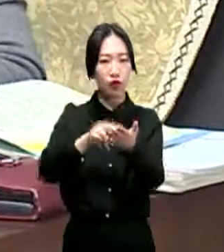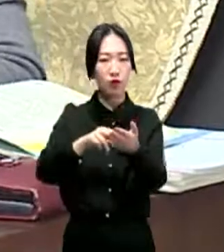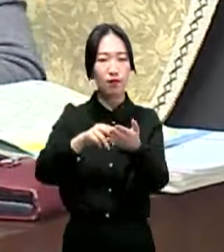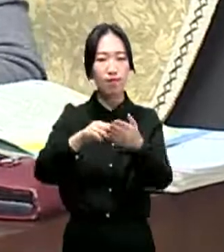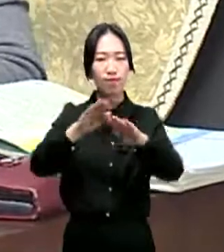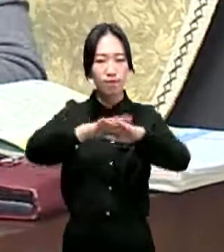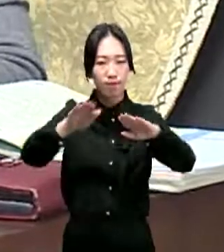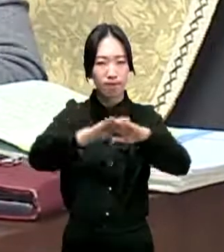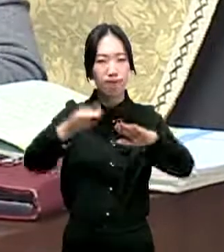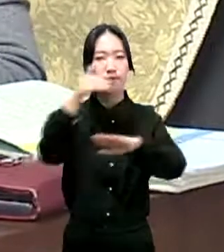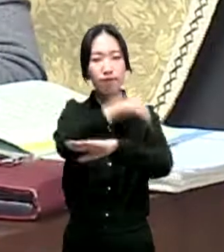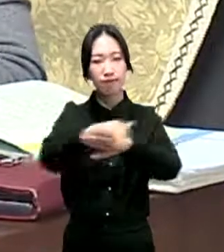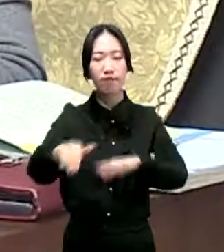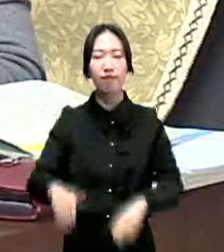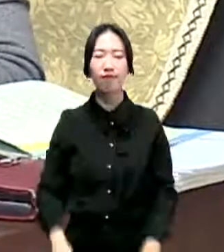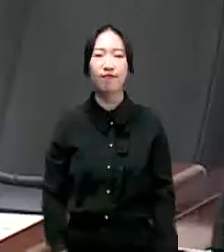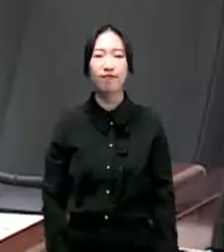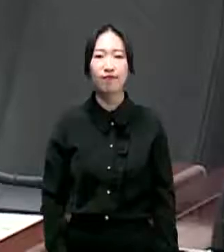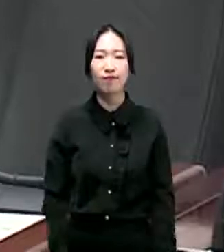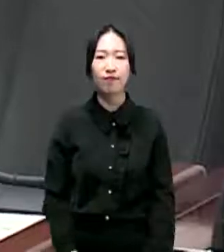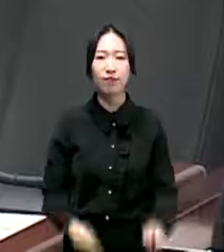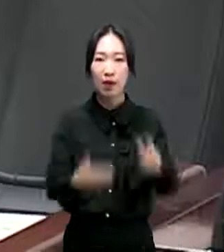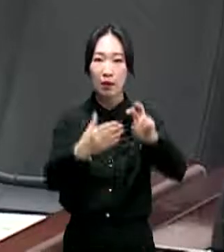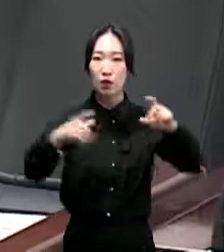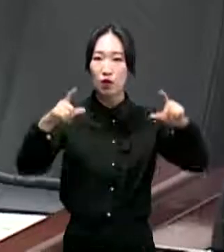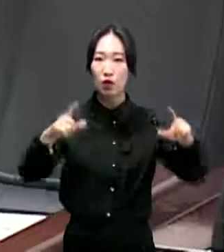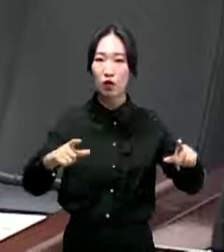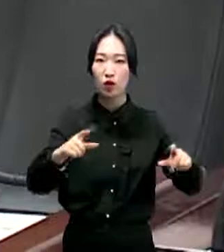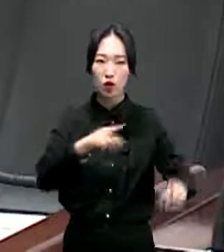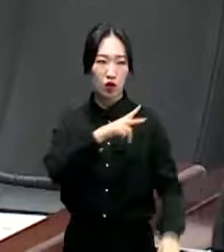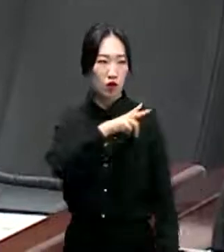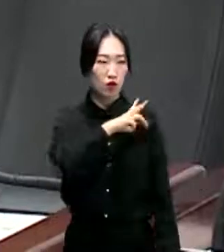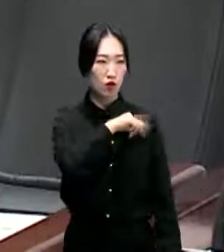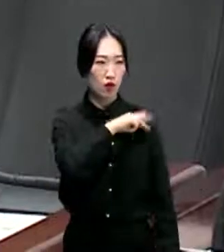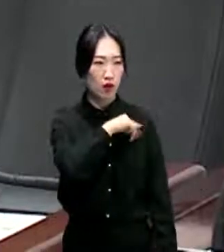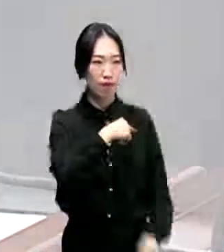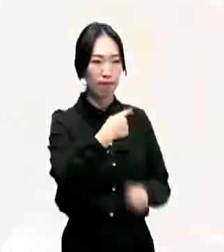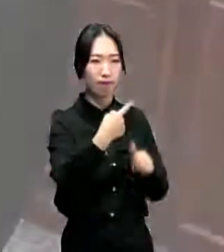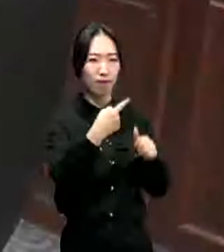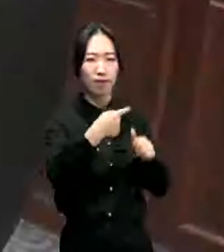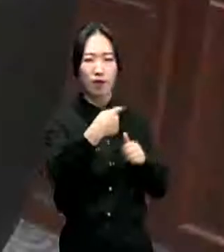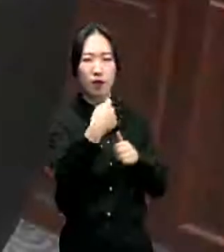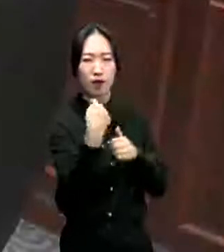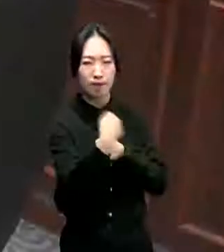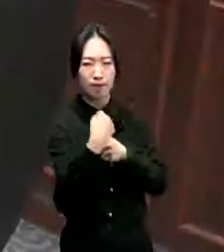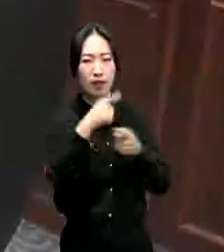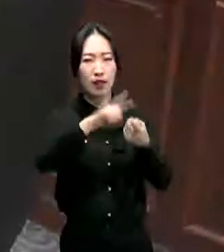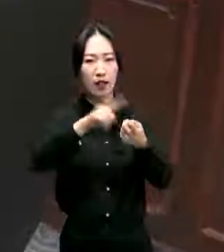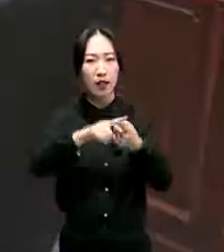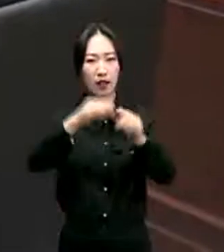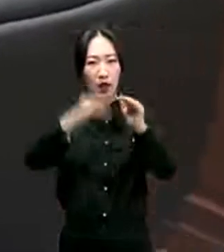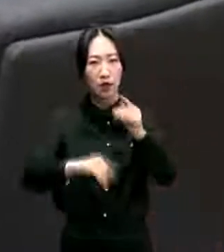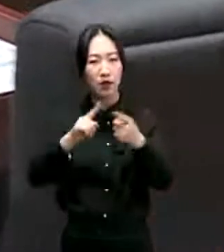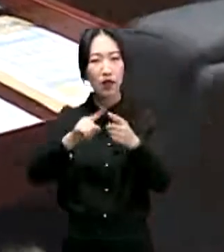따질 계획입니다. 미추홀구는 의회의 지적 사항을 내년 사업 추진에 반영할 수 있도록